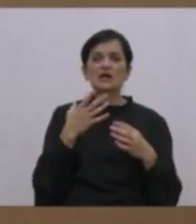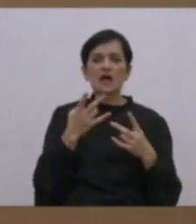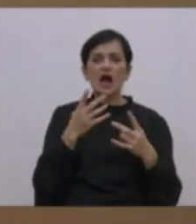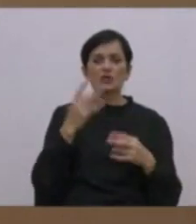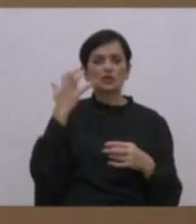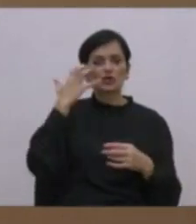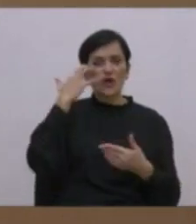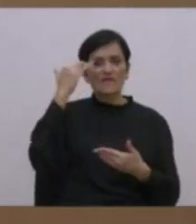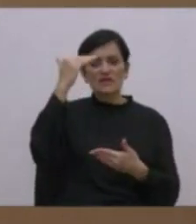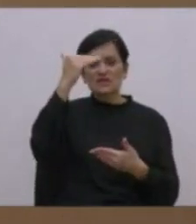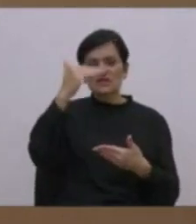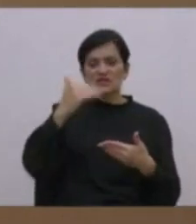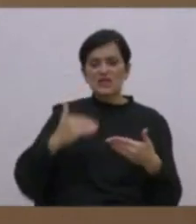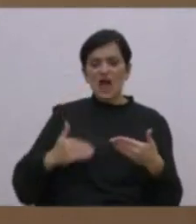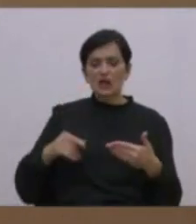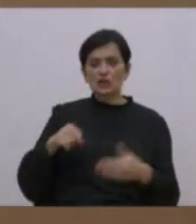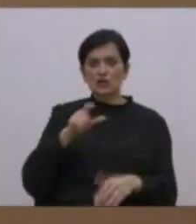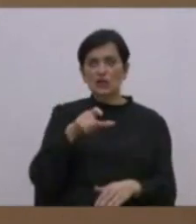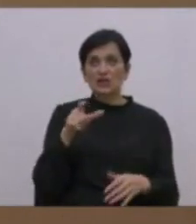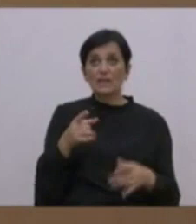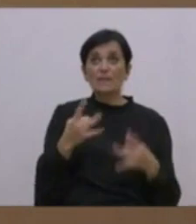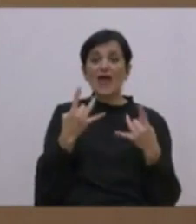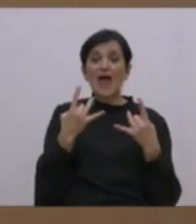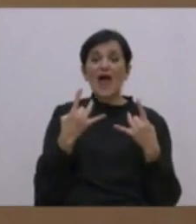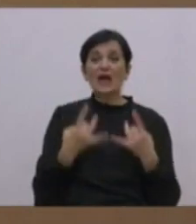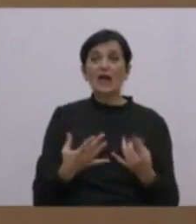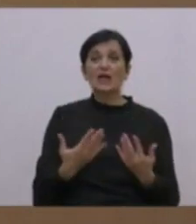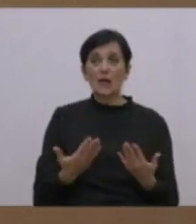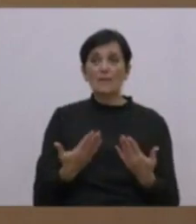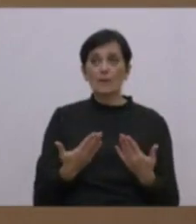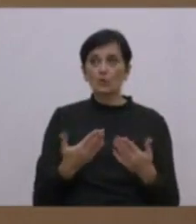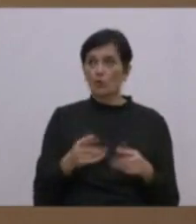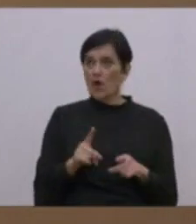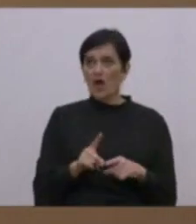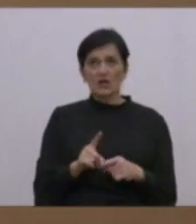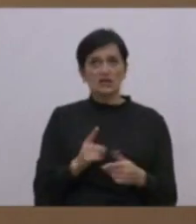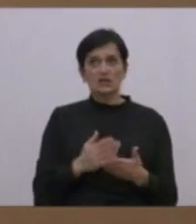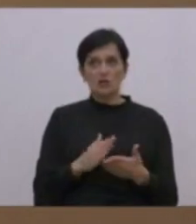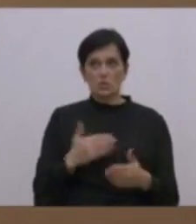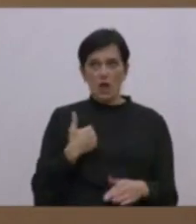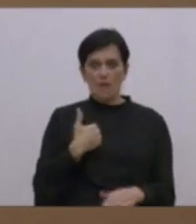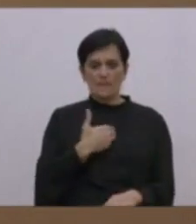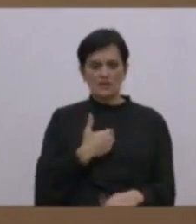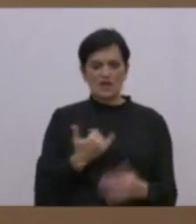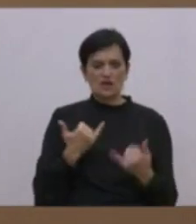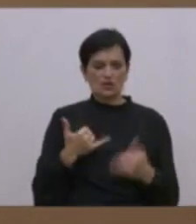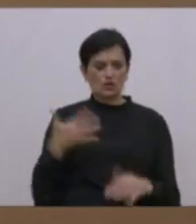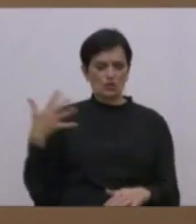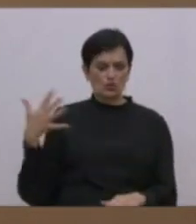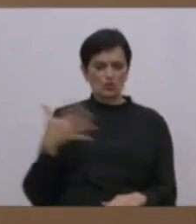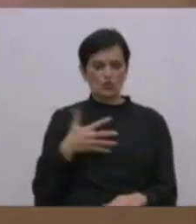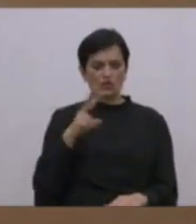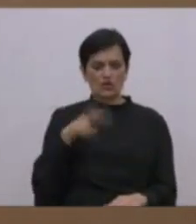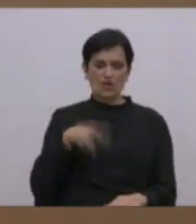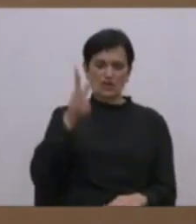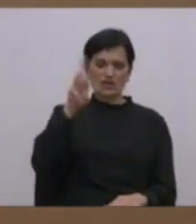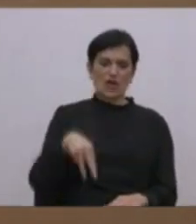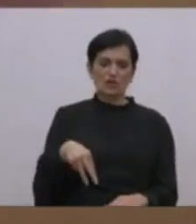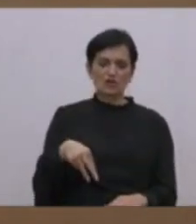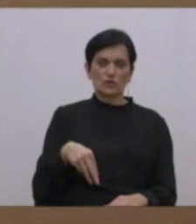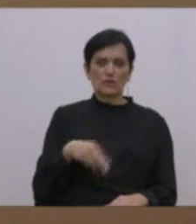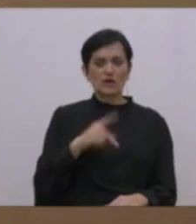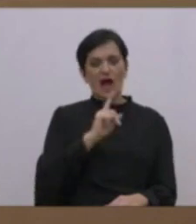შეყვანილი ადამიანები. ელემენტარულად, აი ესე ხო არ არის რომ მე მინდა დღეიდან 5000 ლარი დაგაჯარიმებ,